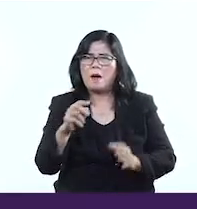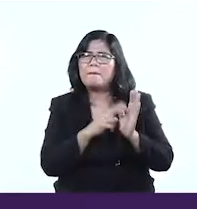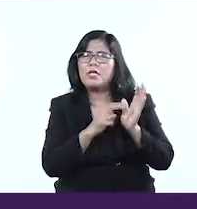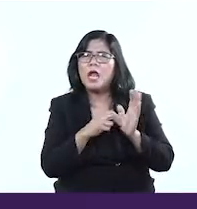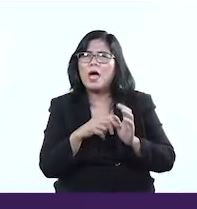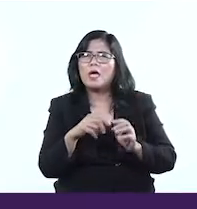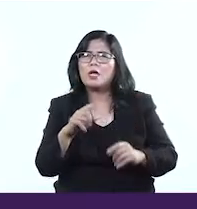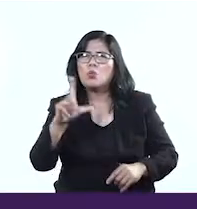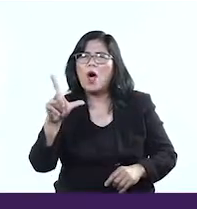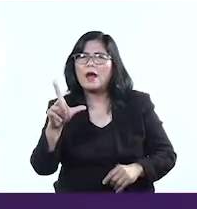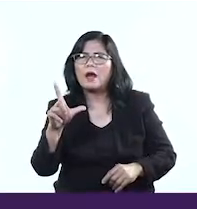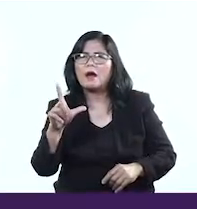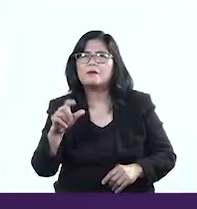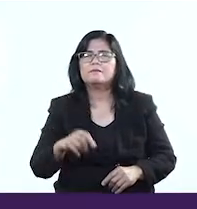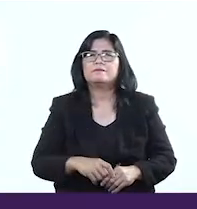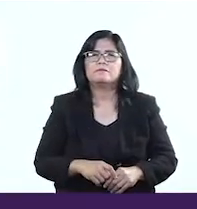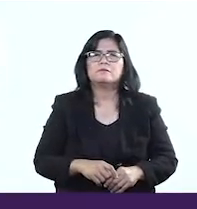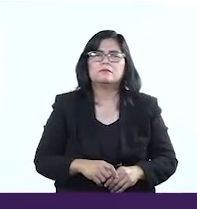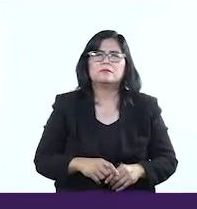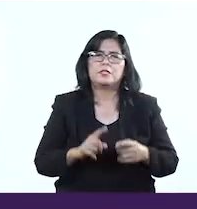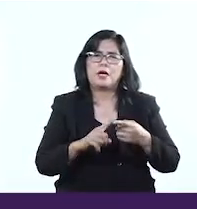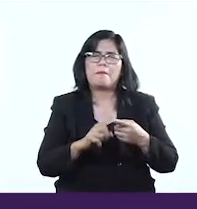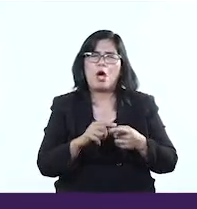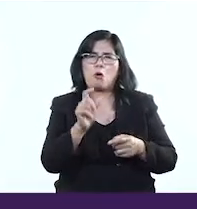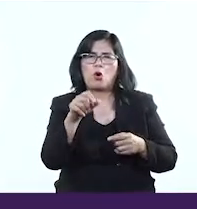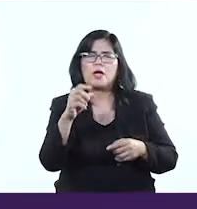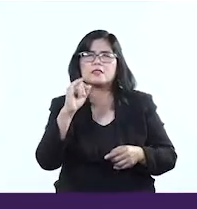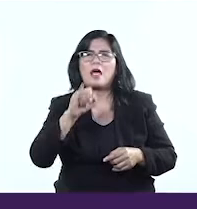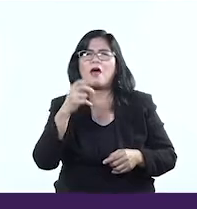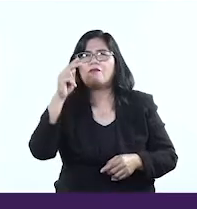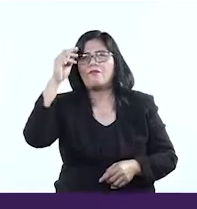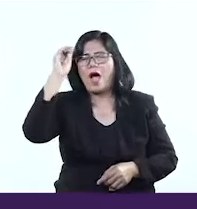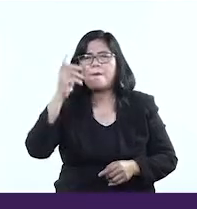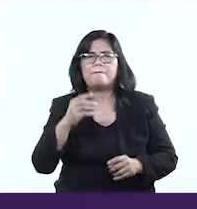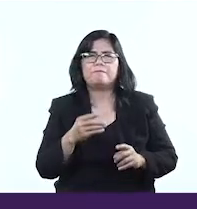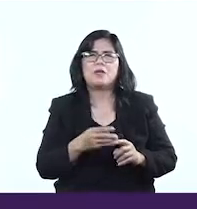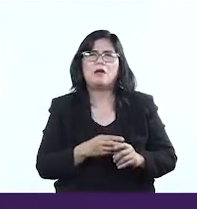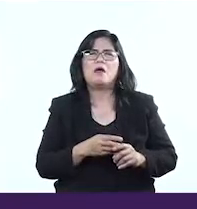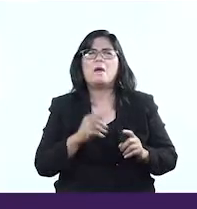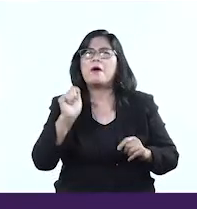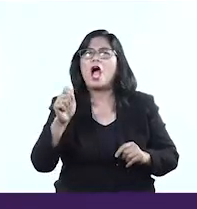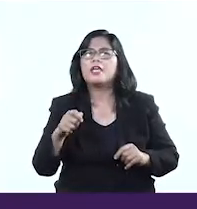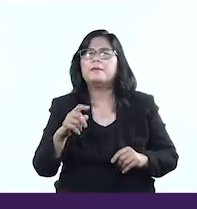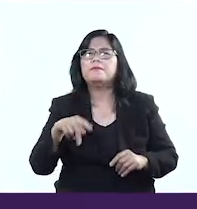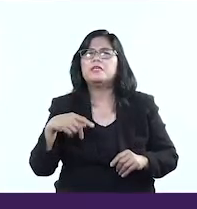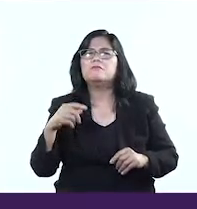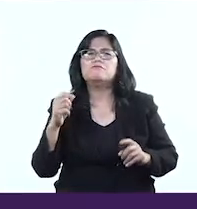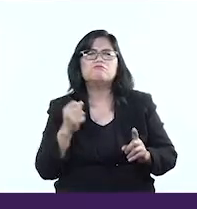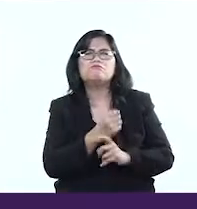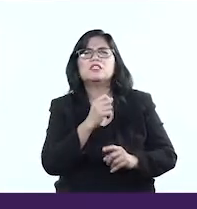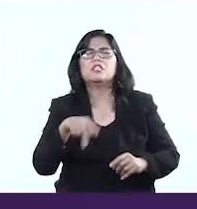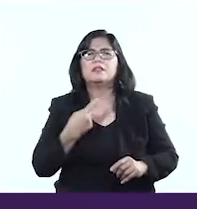menghadapi yang pertama orang yang salah memahami kita lalu menghakimi dan membully kita jangan bales Hai jangan dendam